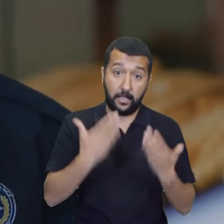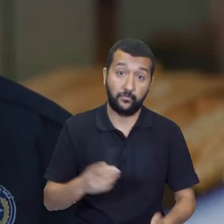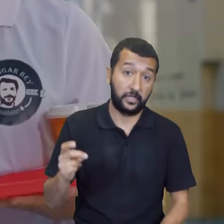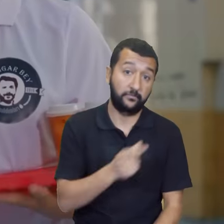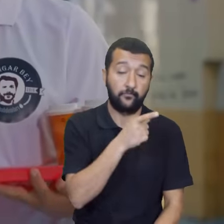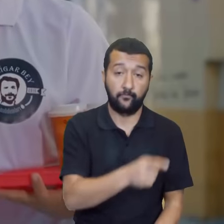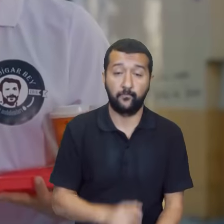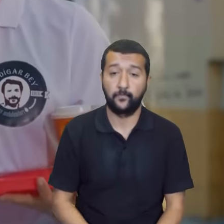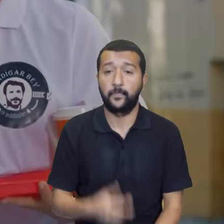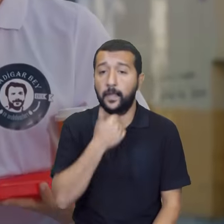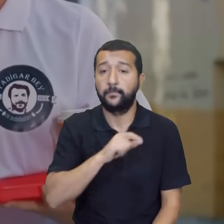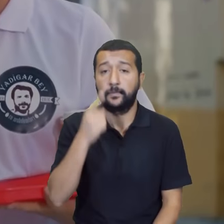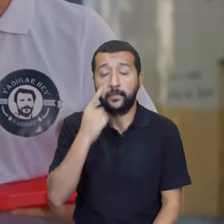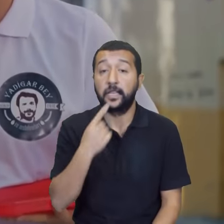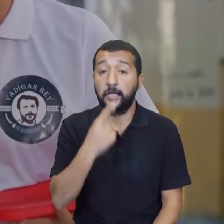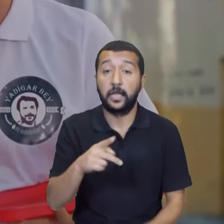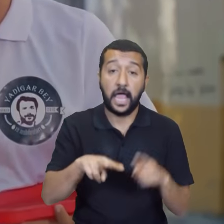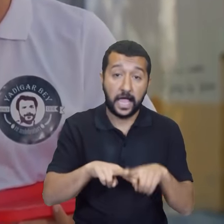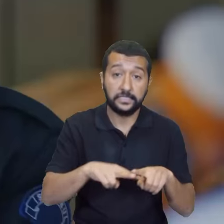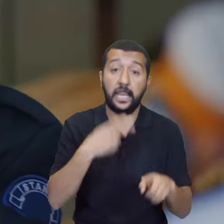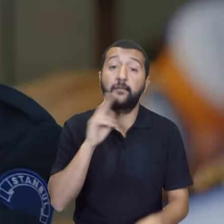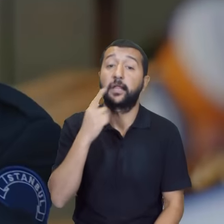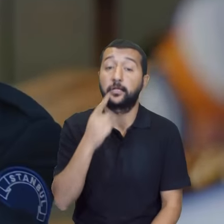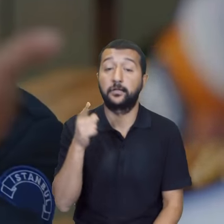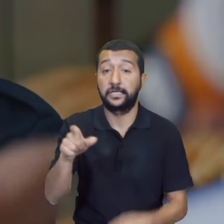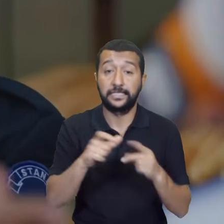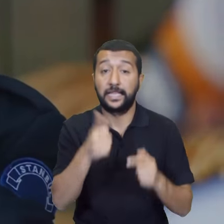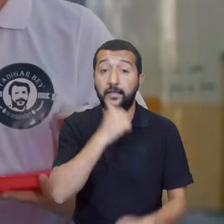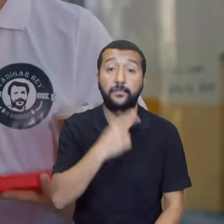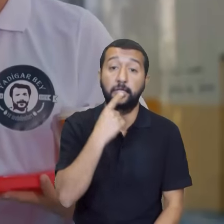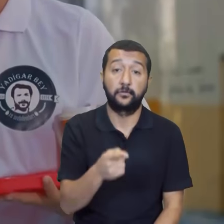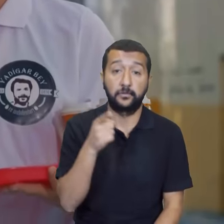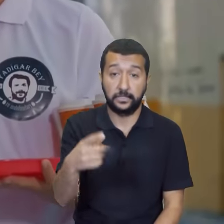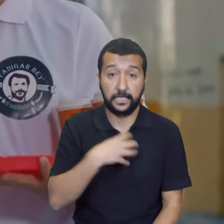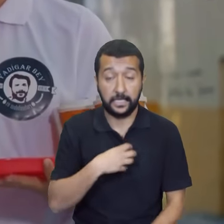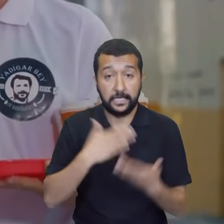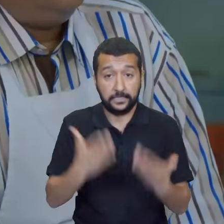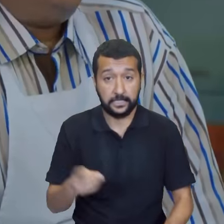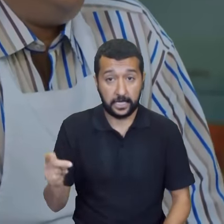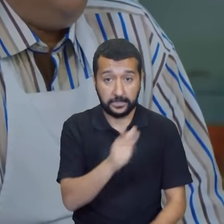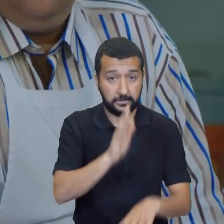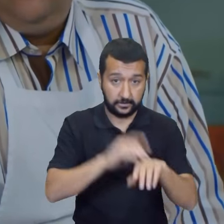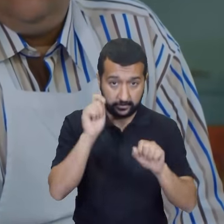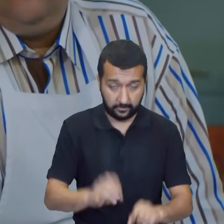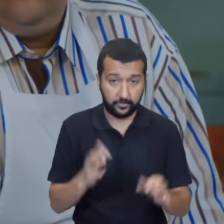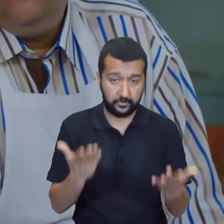rızasıyla mı kaçmış? Ya abi bak ne diyorum, Ayşen abla diyorum, Şener abi diyorum. Kendi rızasıyla kaçırmış